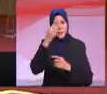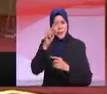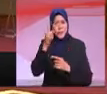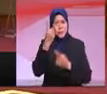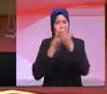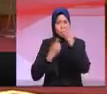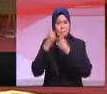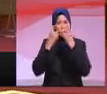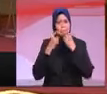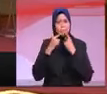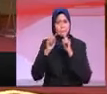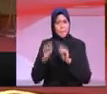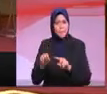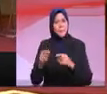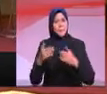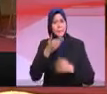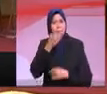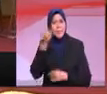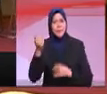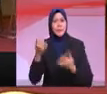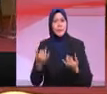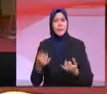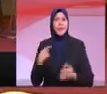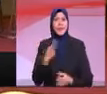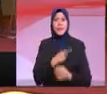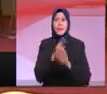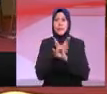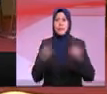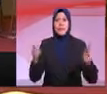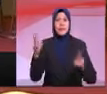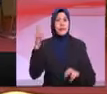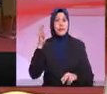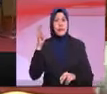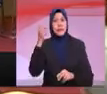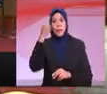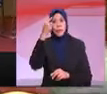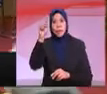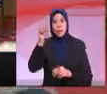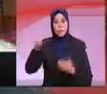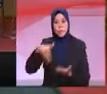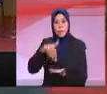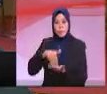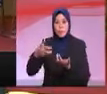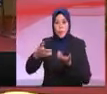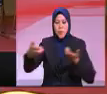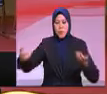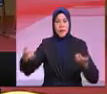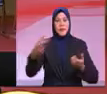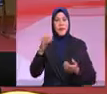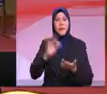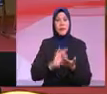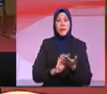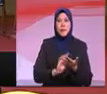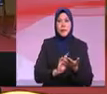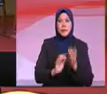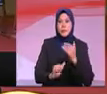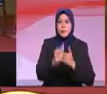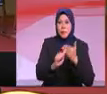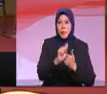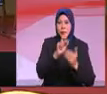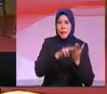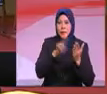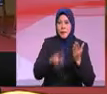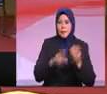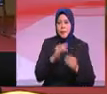sesi Q&A, ada baiknya kalau kita dengar kesiapsiagaan kita untuk pusat kuarantin dan rawatan risiko rendah